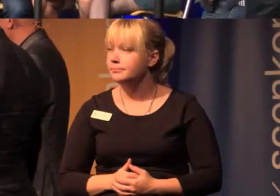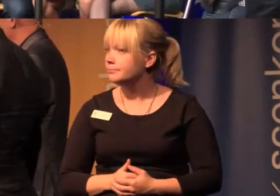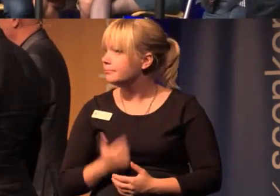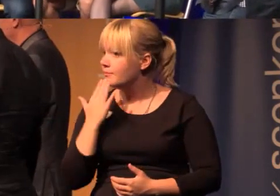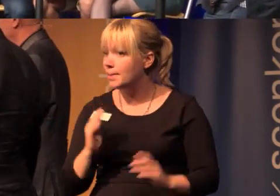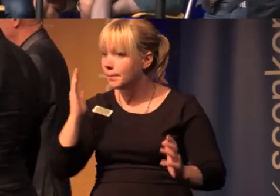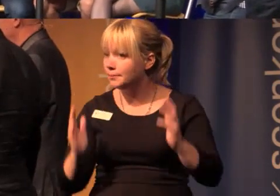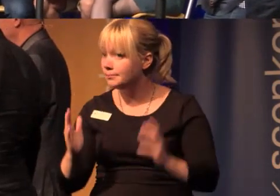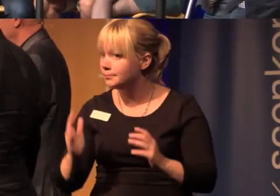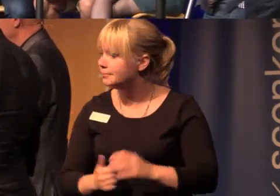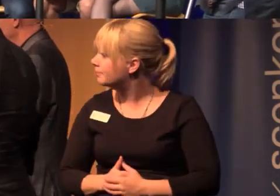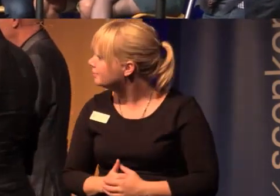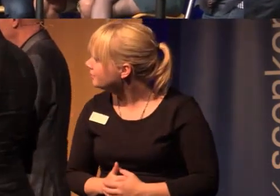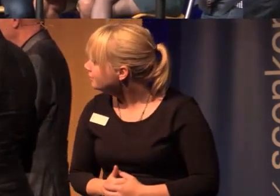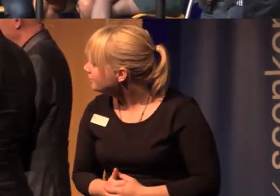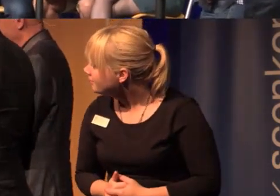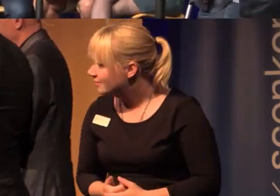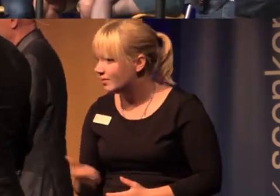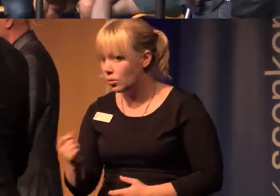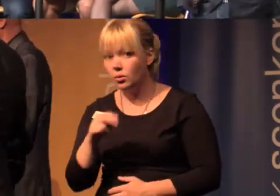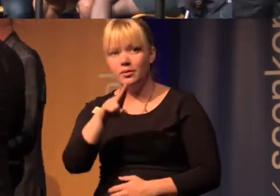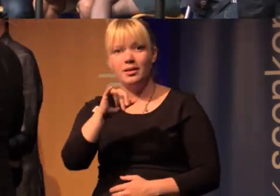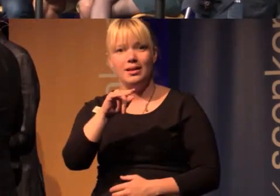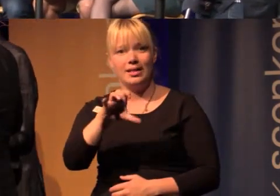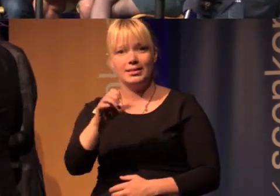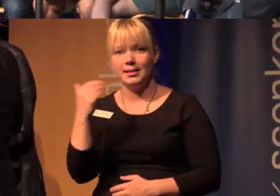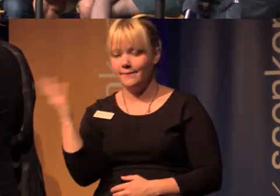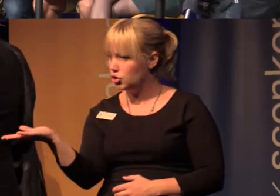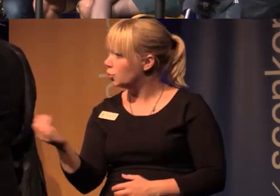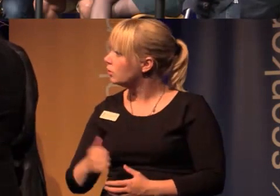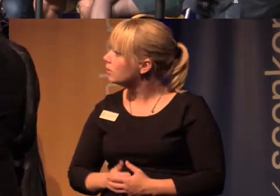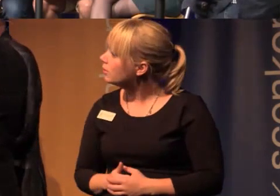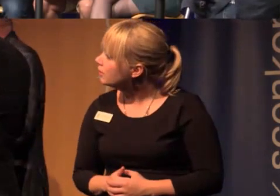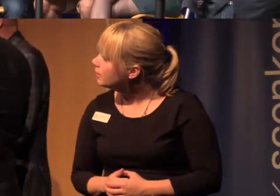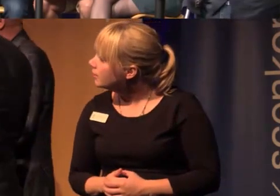Vem vill börja? Någon borde väl. Niklas, varsågod.